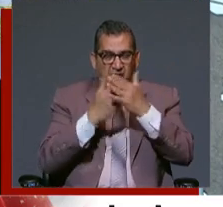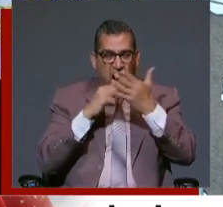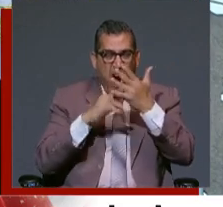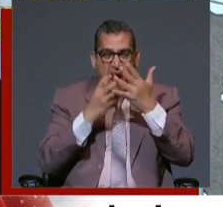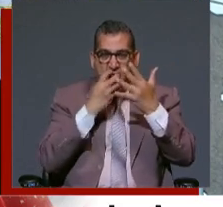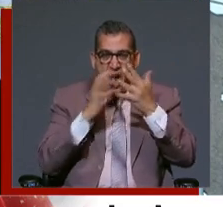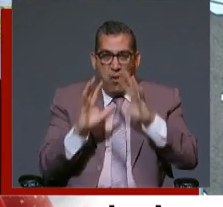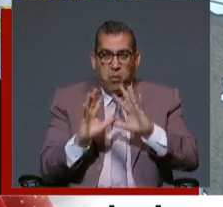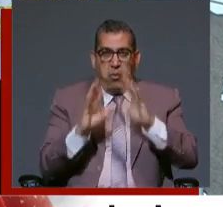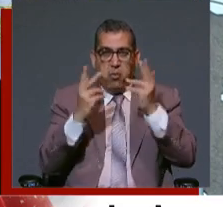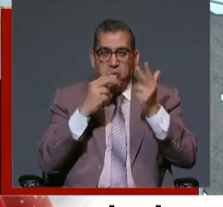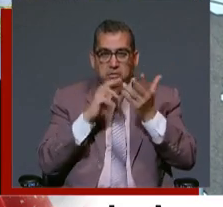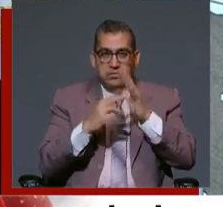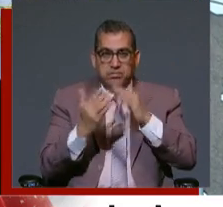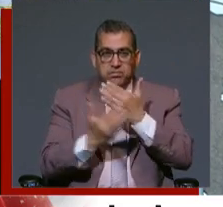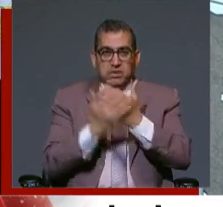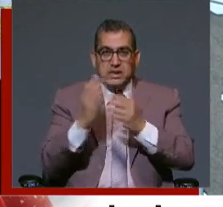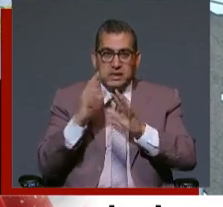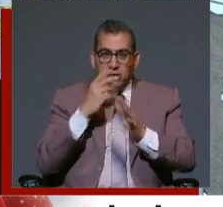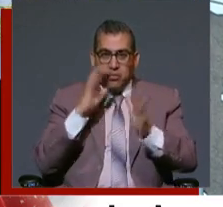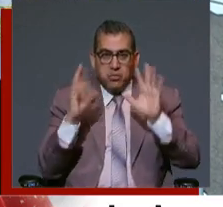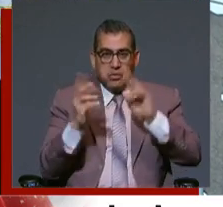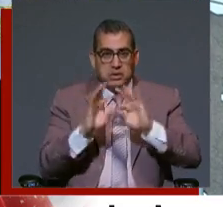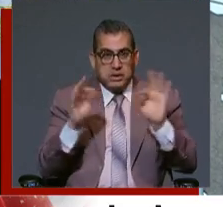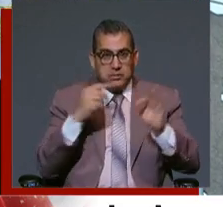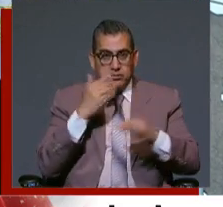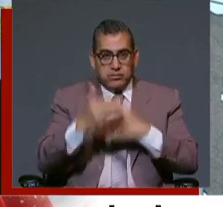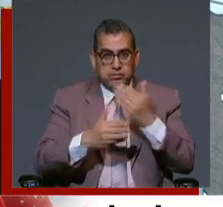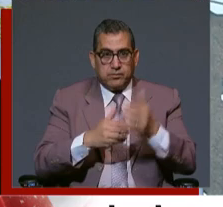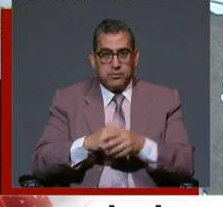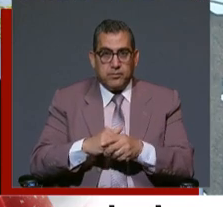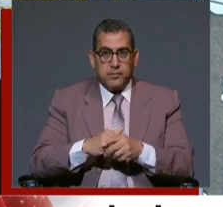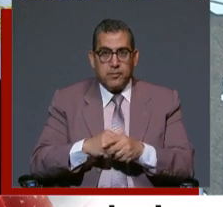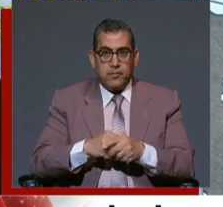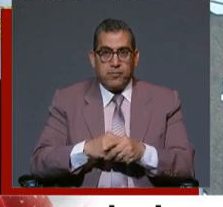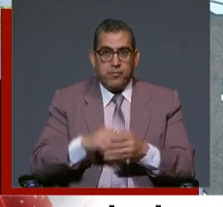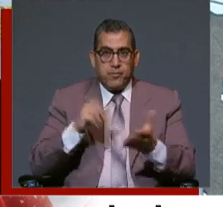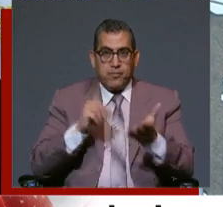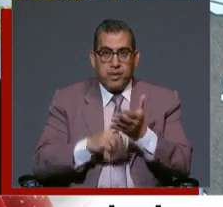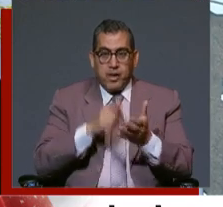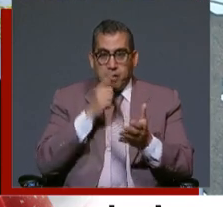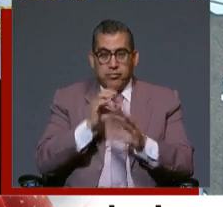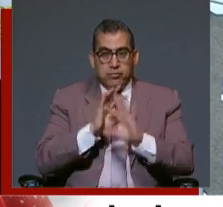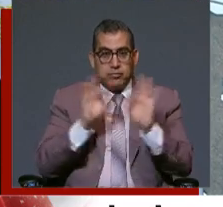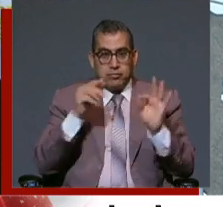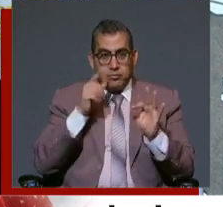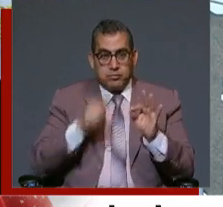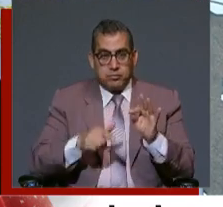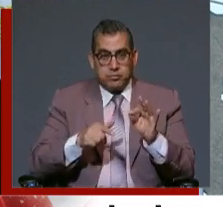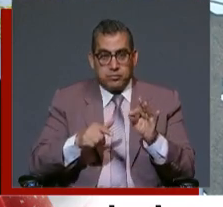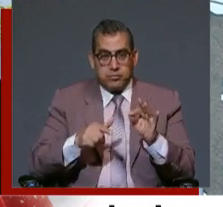بالتكيف مع تغير المناخ والتخفيف من حدته. وبالطبع هذا